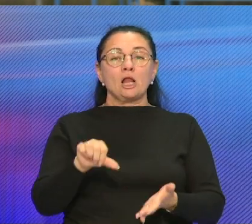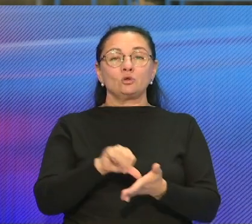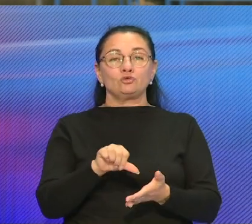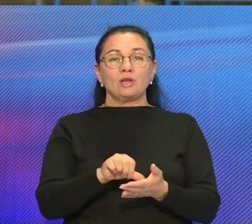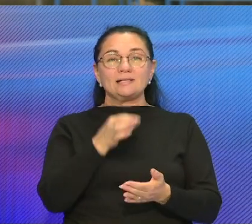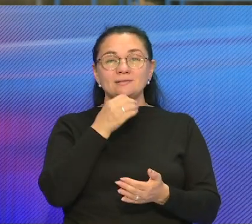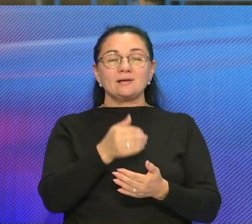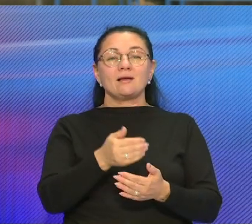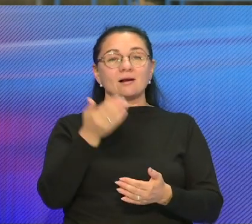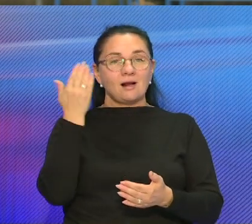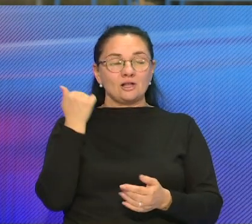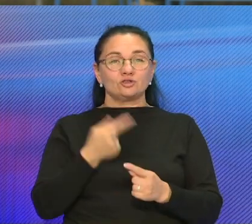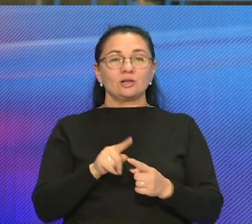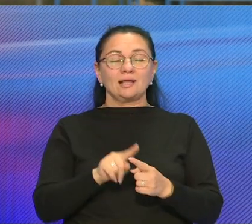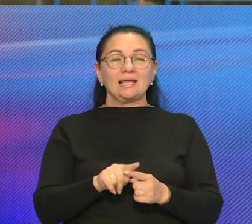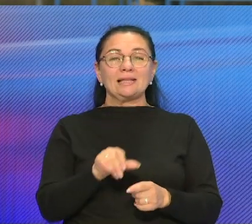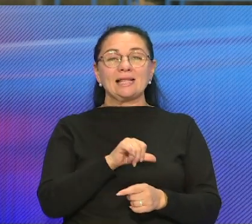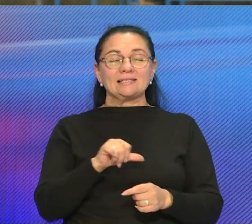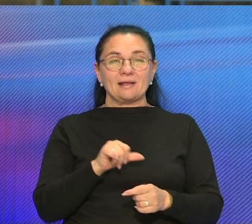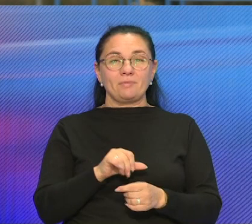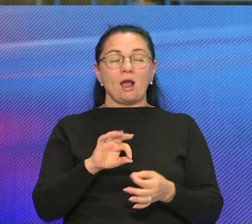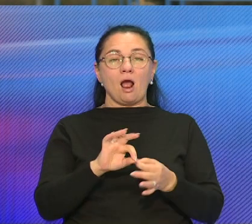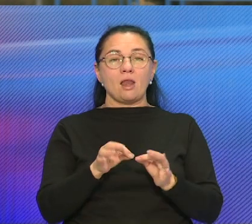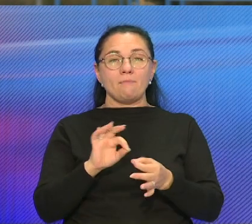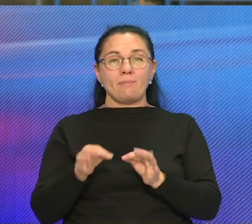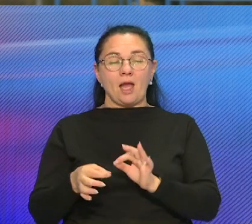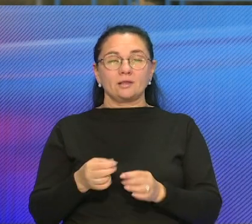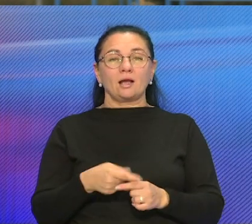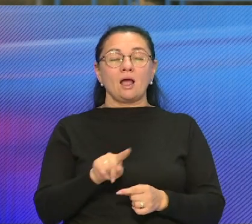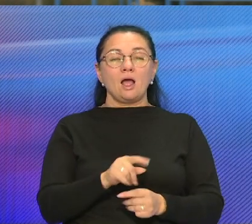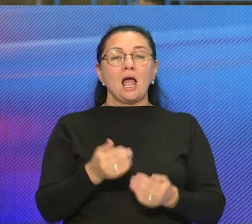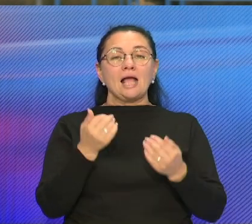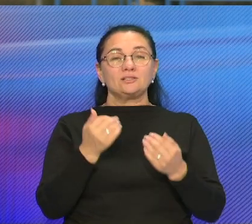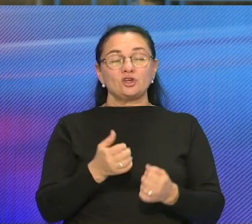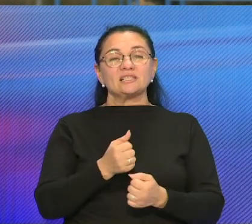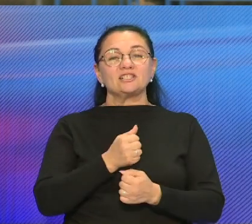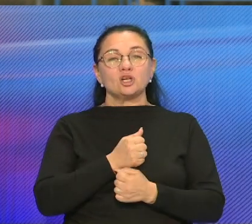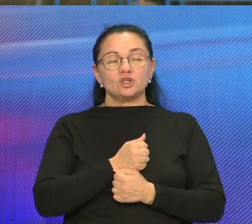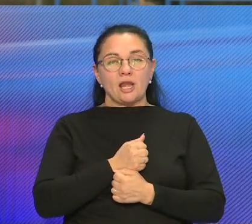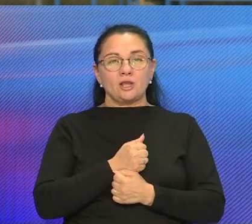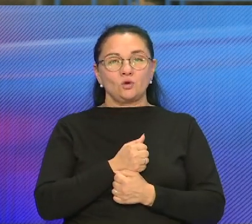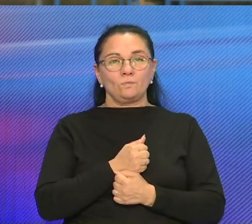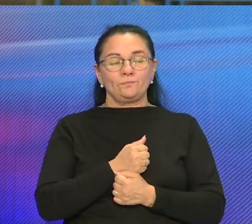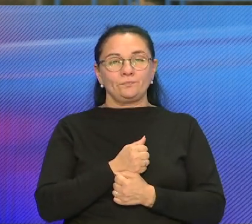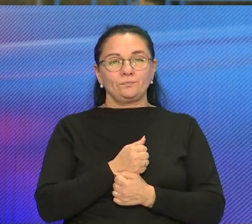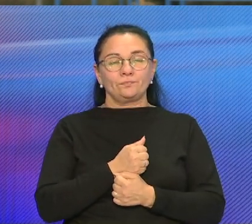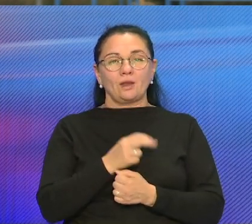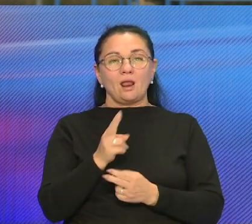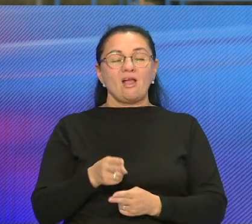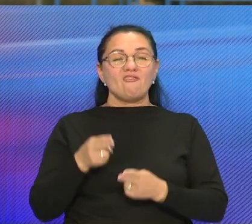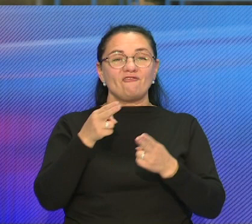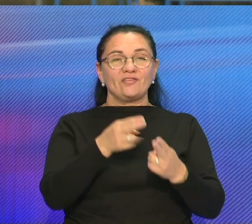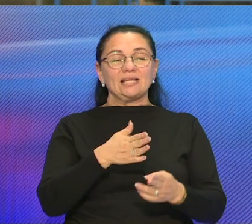раньше, в том числе и на самих специальных олимпиадах. Сейчас, к сожалению, выезд наших